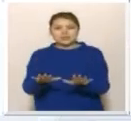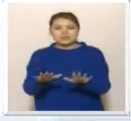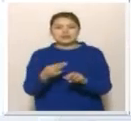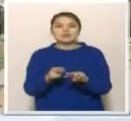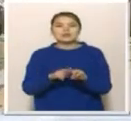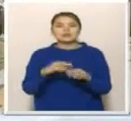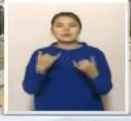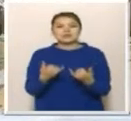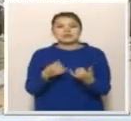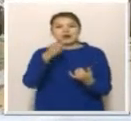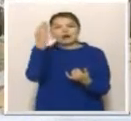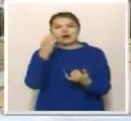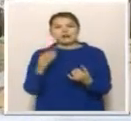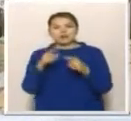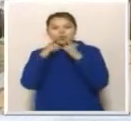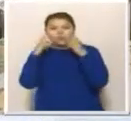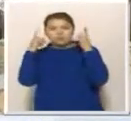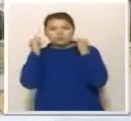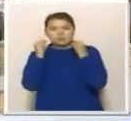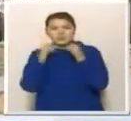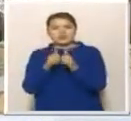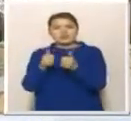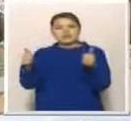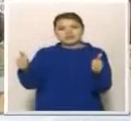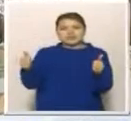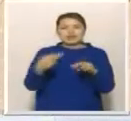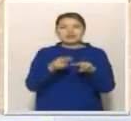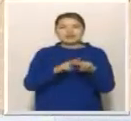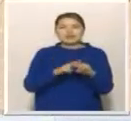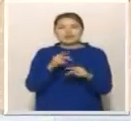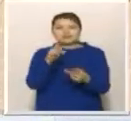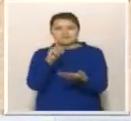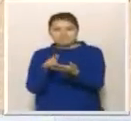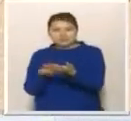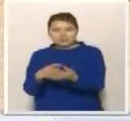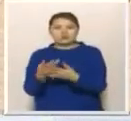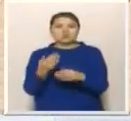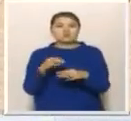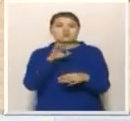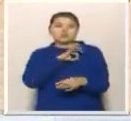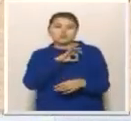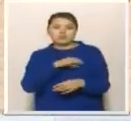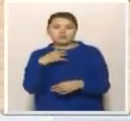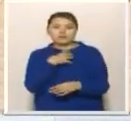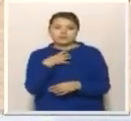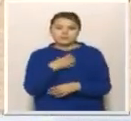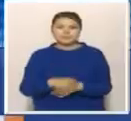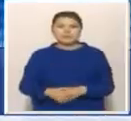Mangıstau imamdarı azaматтарға бетперде киюге, әлеуметтік қашықтықты сақтап және антисептиктерді пайдаланып жүруге кеңес береді.